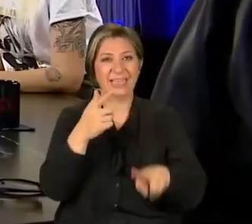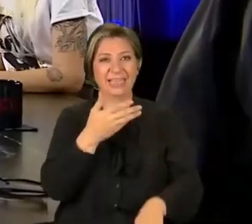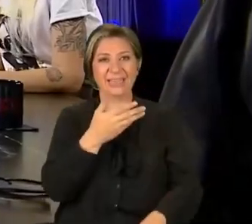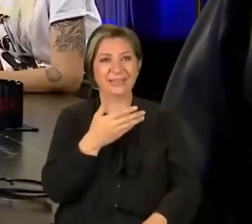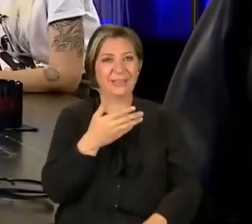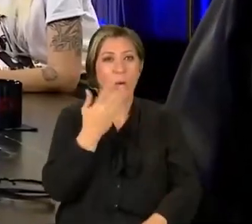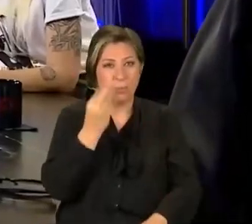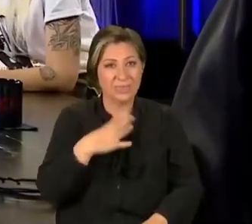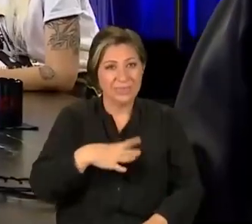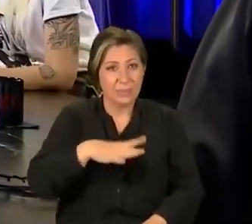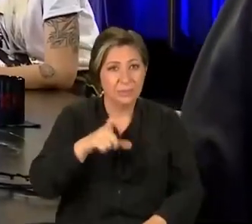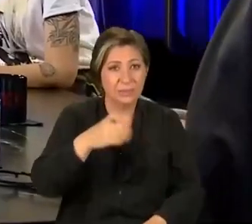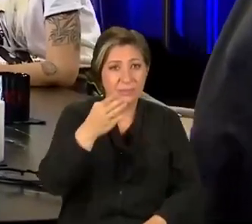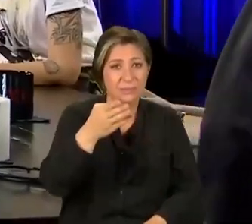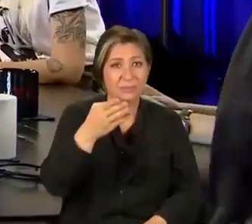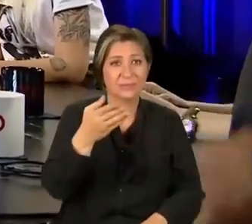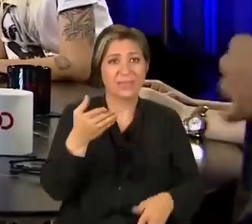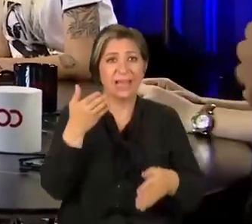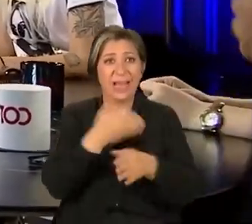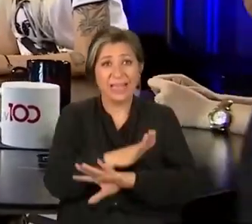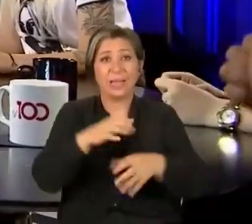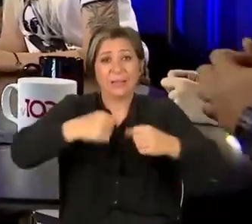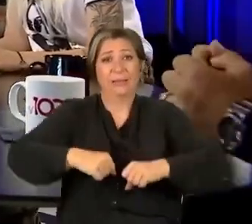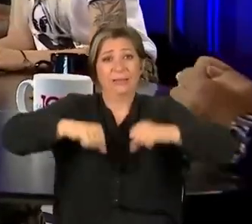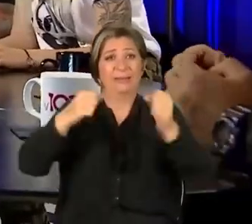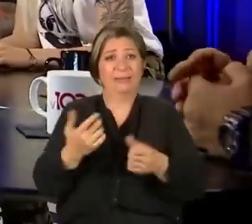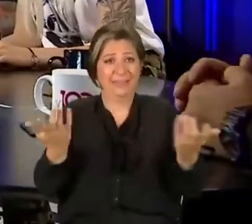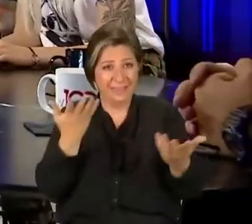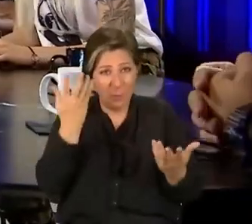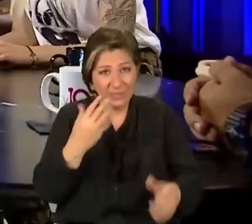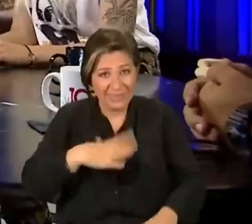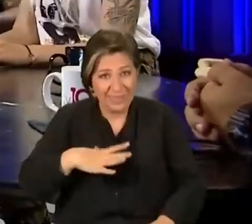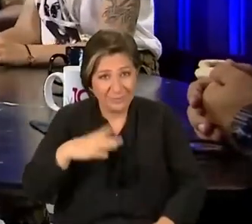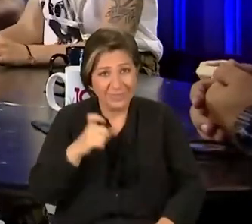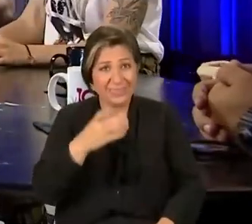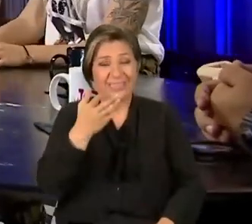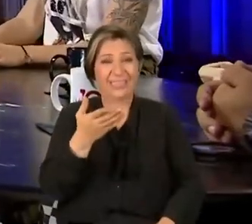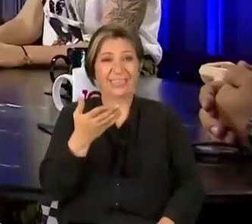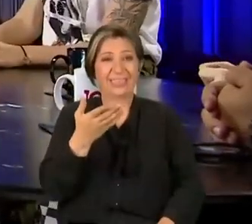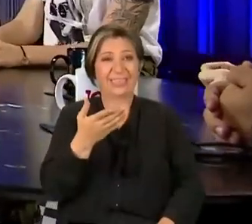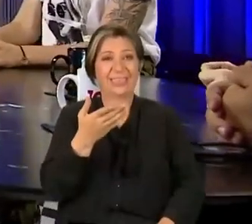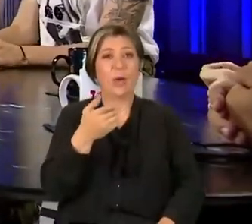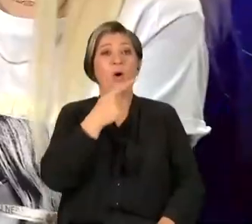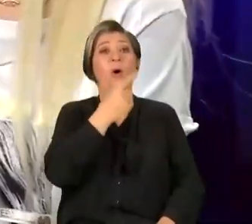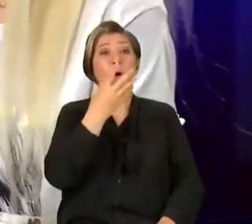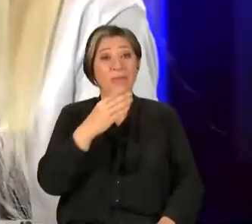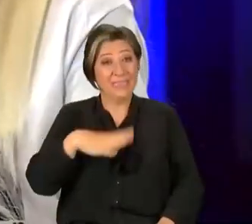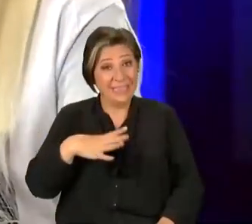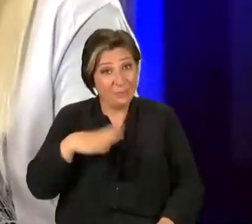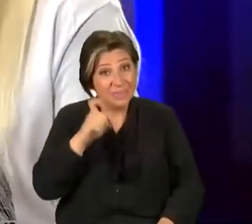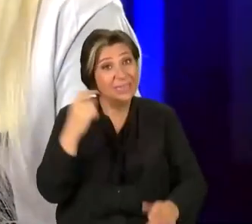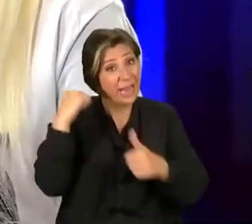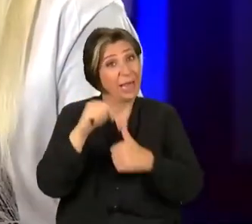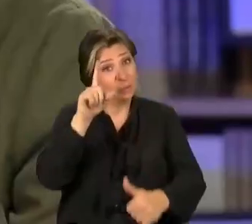Say, Say olmak ister miydin? Yani ki hakikaten böyle bir geri zekalı olmak ister miydin? Say olmadan da Say kadar Say, para kazanır. Say olmak ister